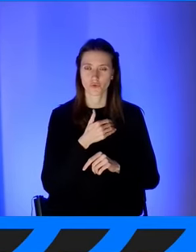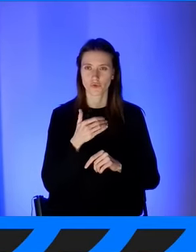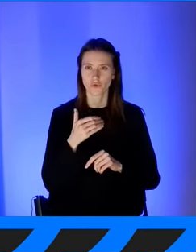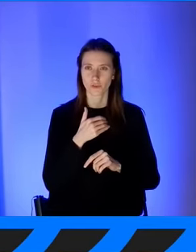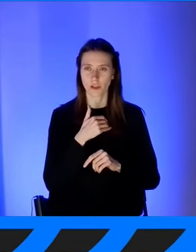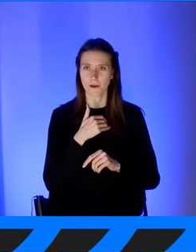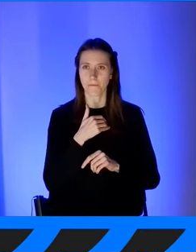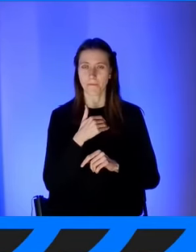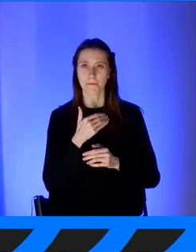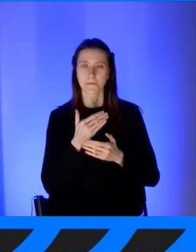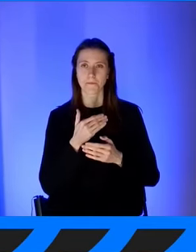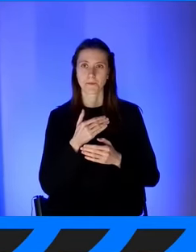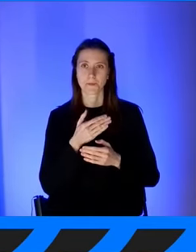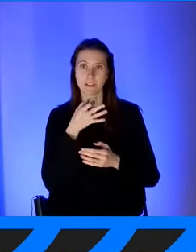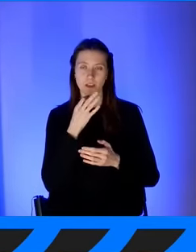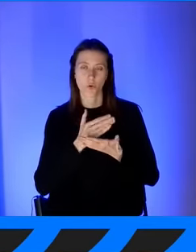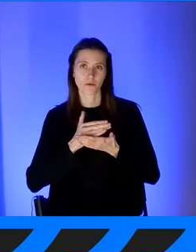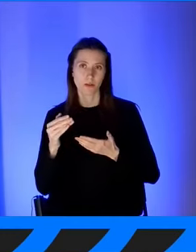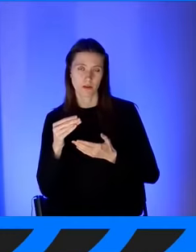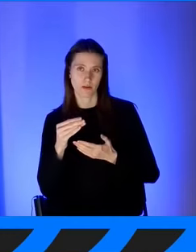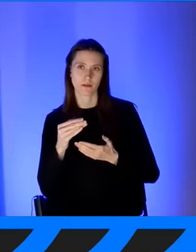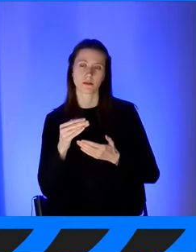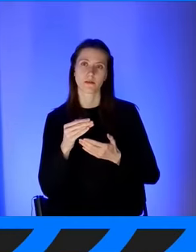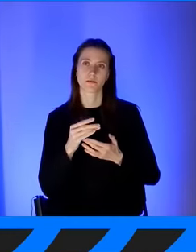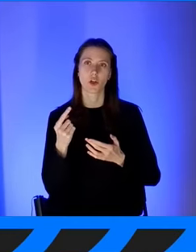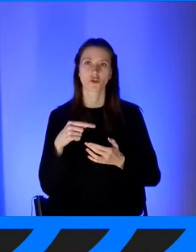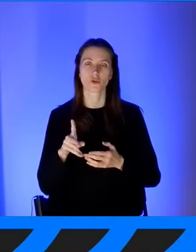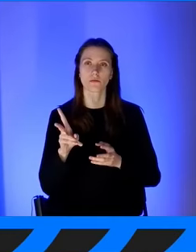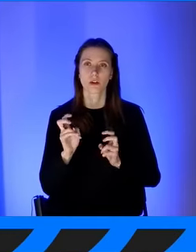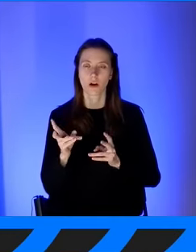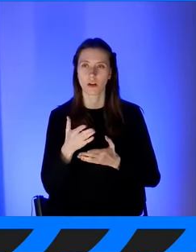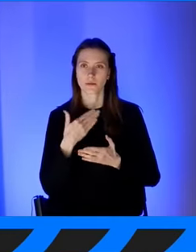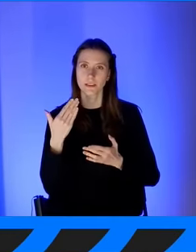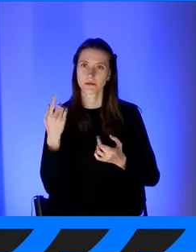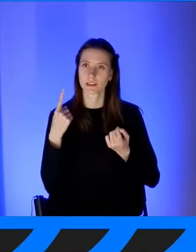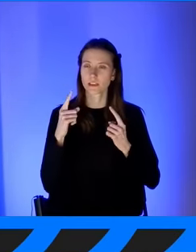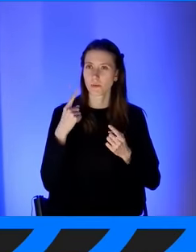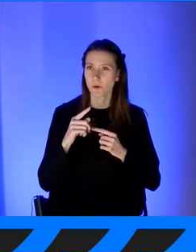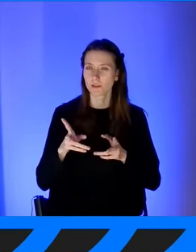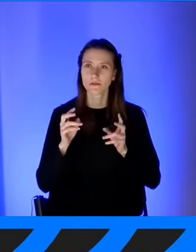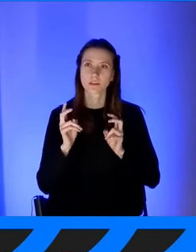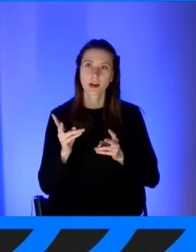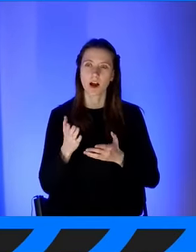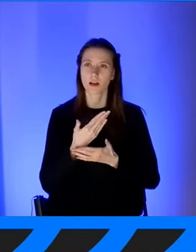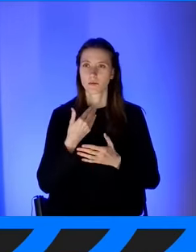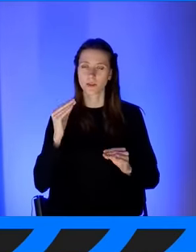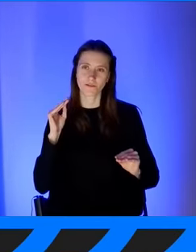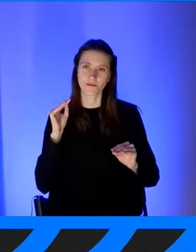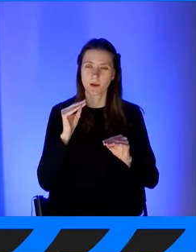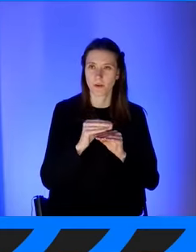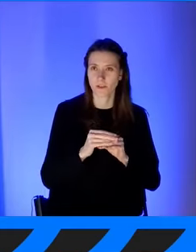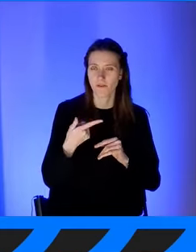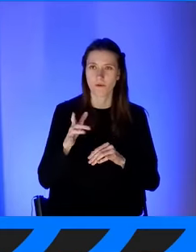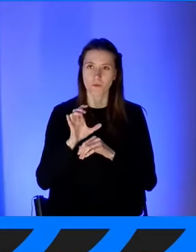сделать отдельное внимание на то как мы разрабатываем какой у нас Фло разработки как мы внедряем это всё в